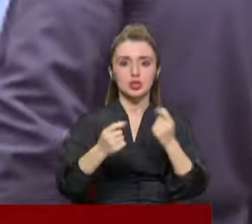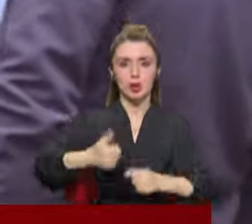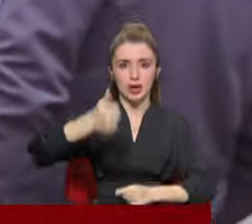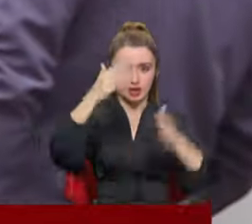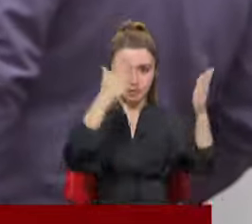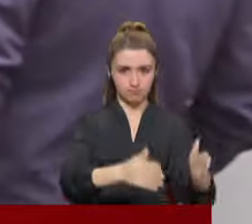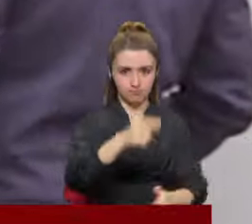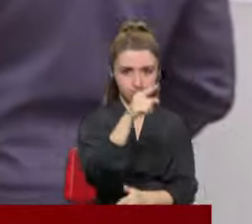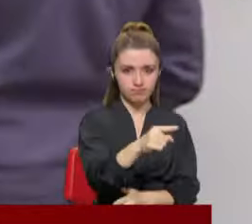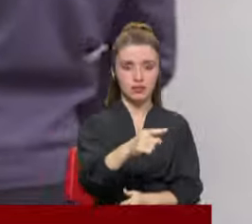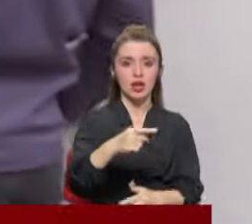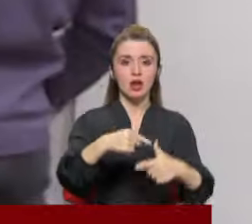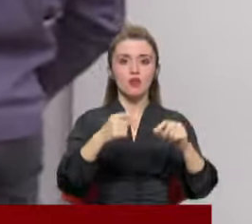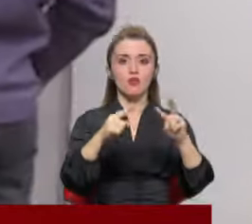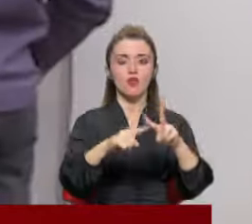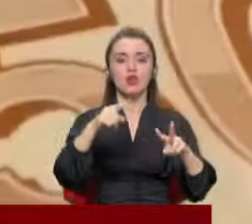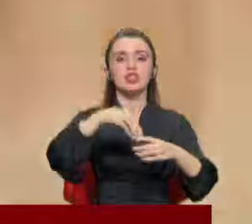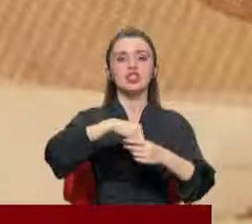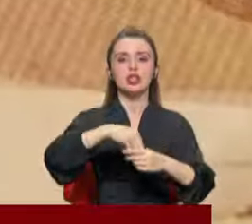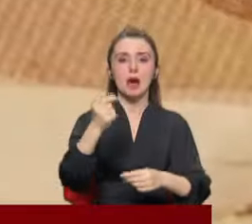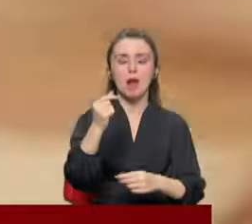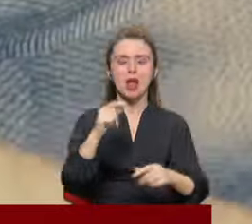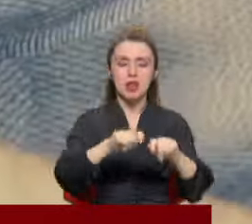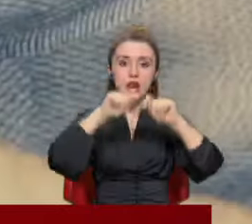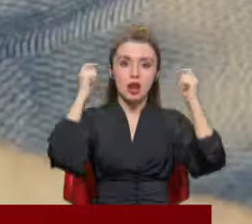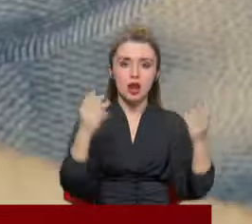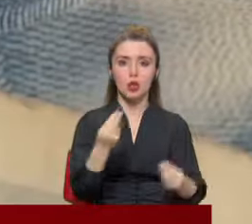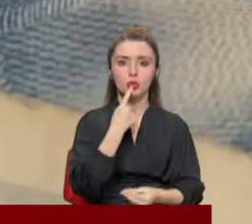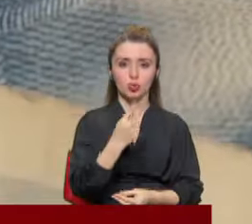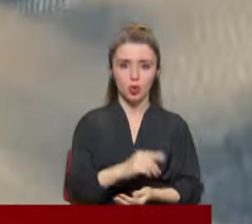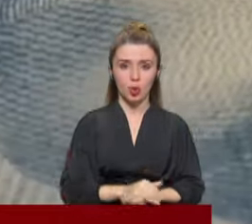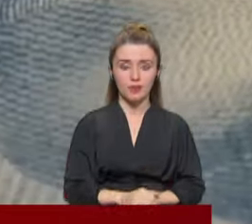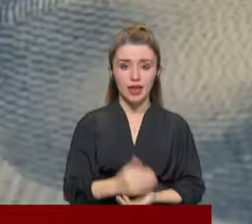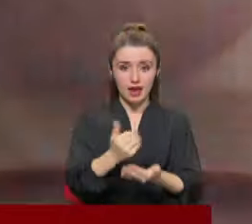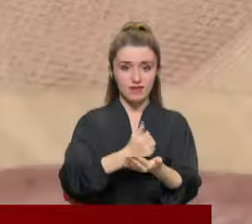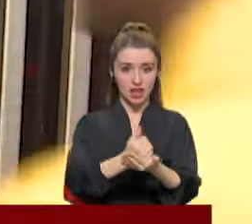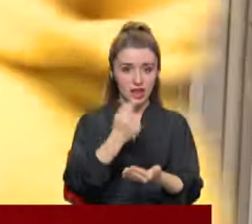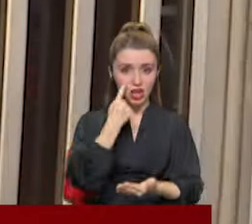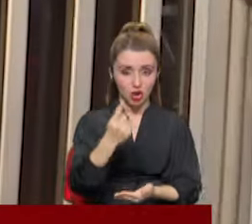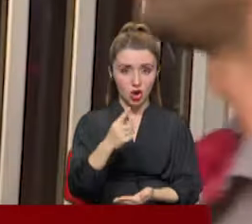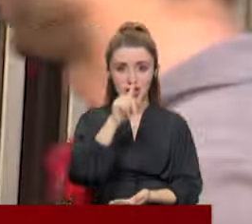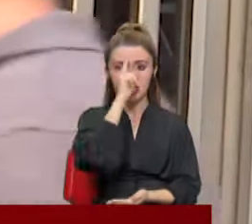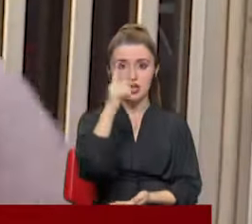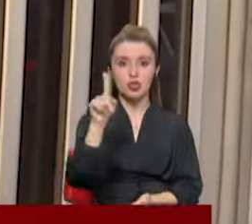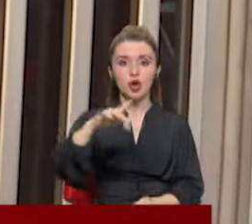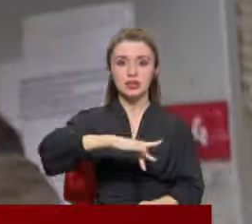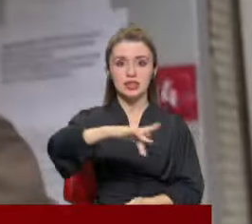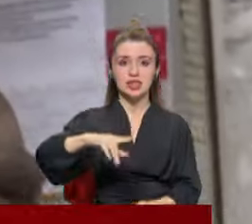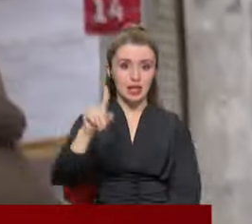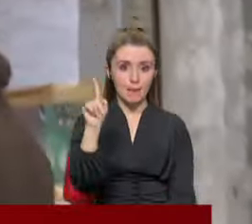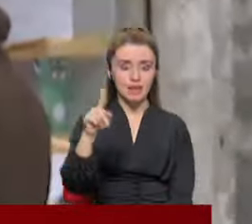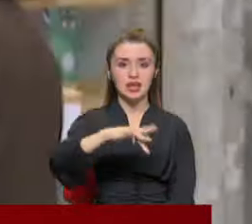Vedat Işıkhan da fondaki paranın rekor seviyelere ulaştığını söyledi. Ama verilere göre sadece 10 işsizden